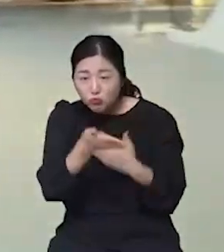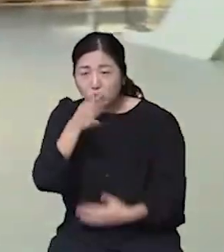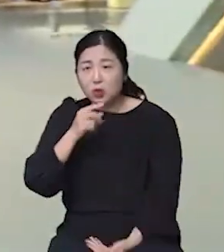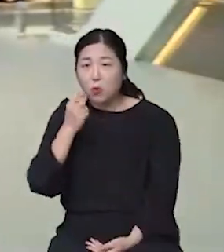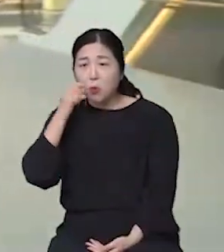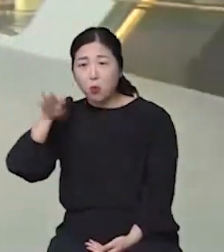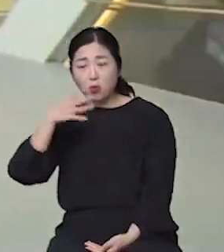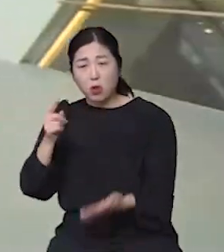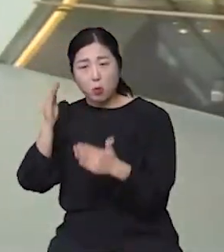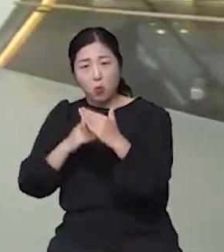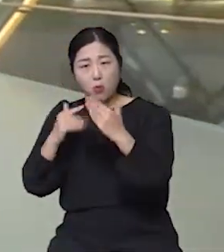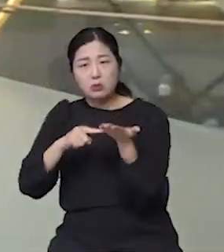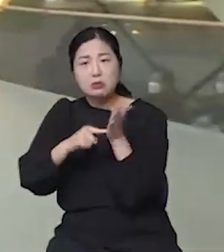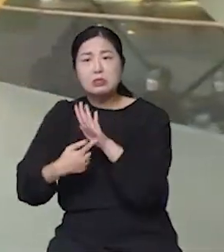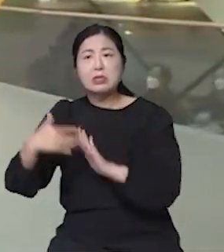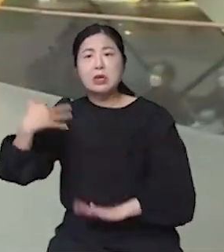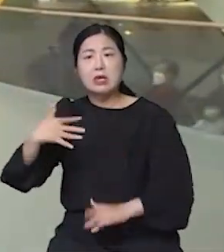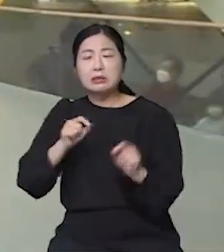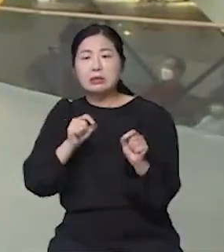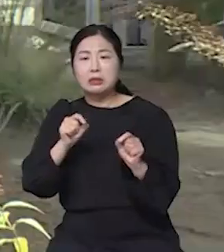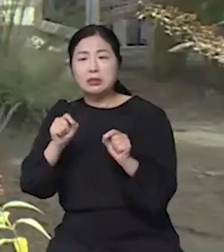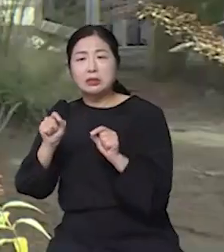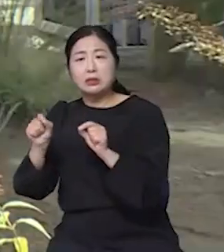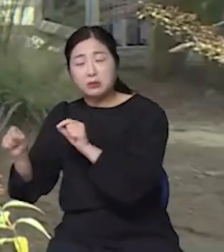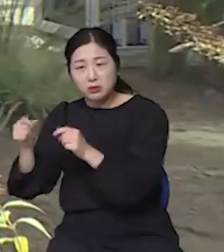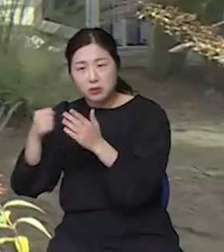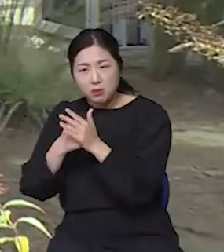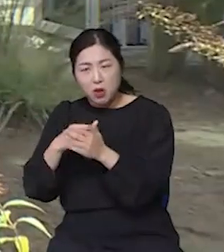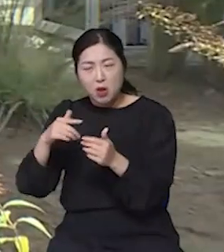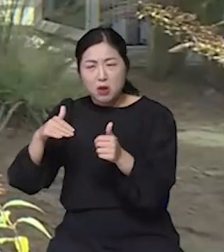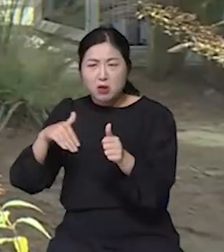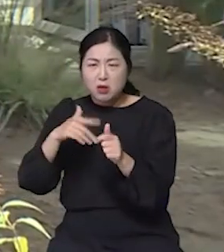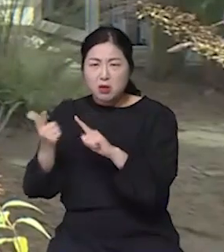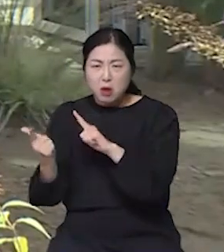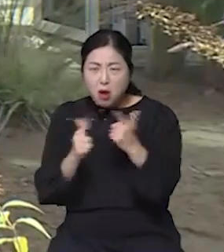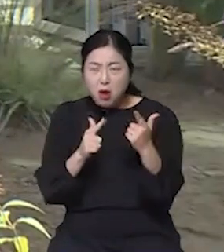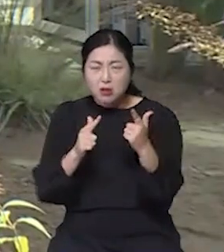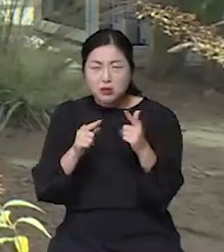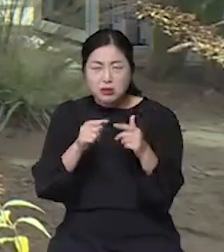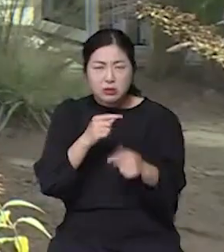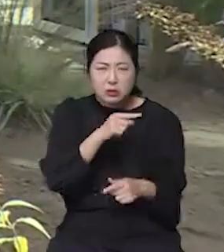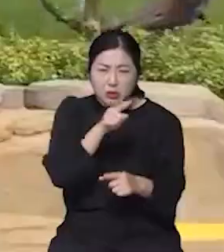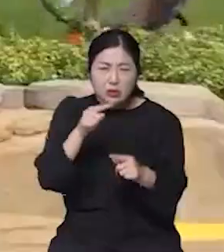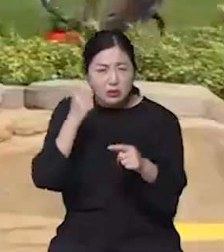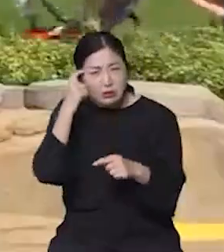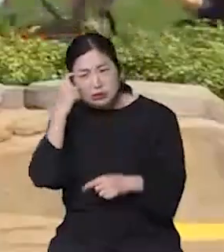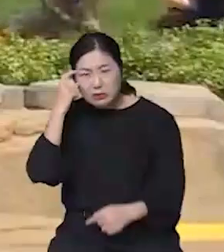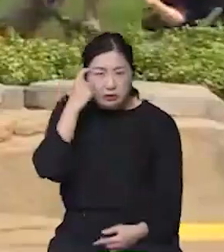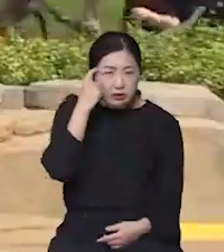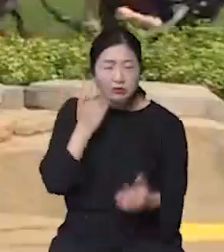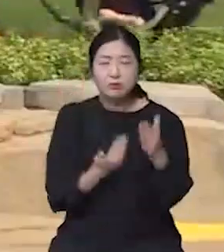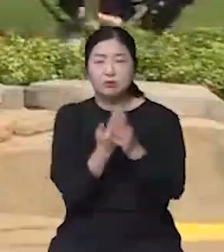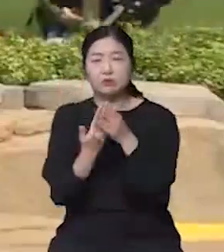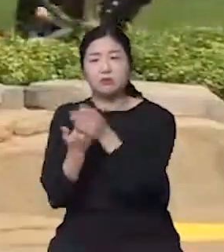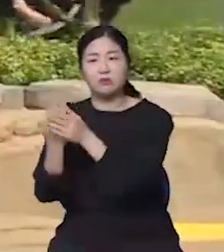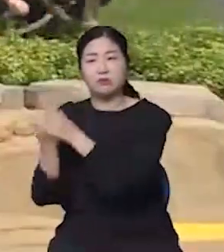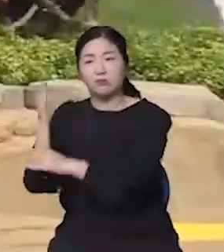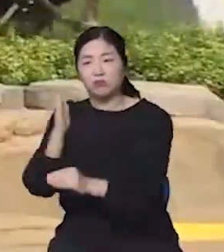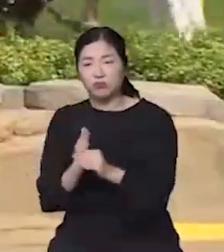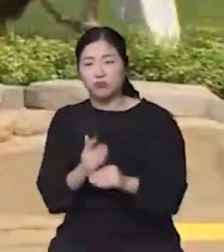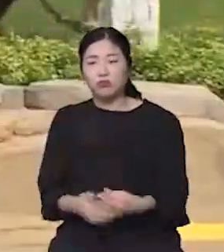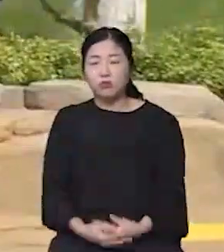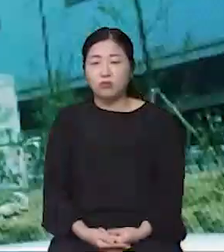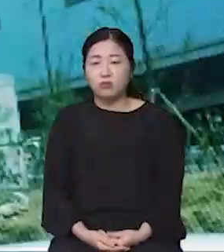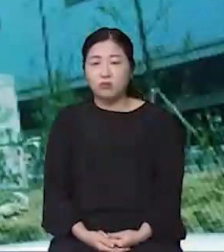롯데그룹이 공식적인 발표를 차일피일 미루면서 여러 가지 해석이 나오고 있습니다. KBC 신민지입니다.